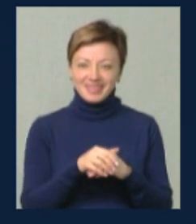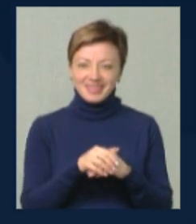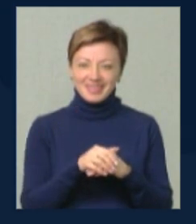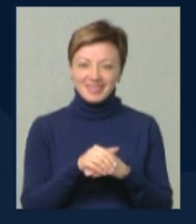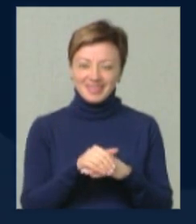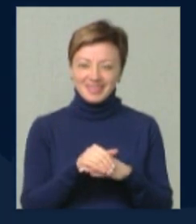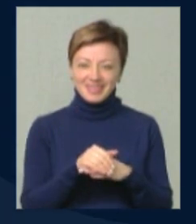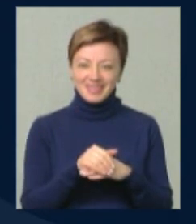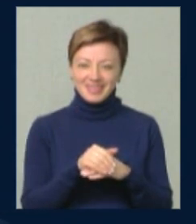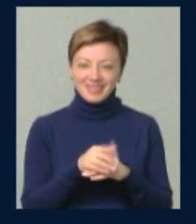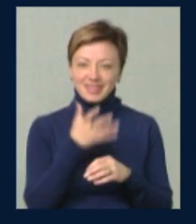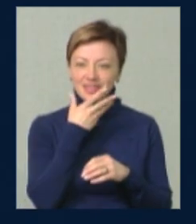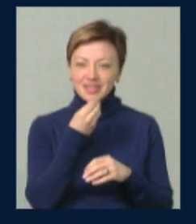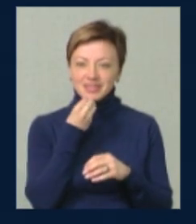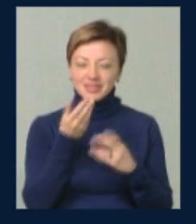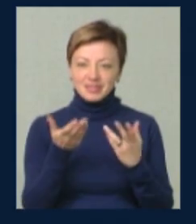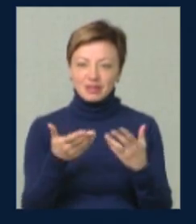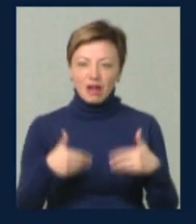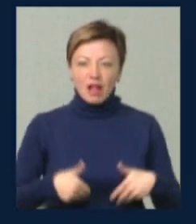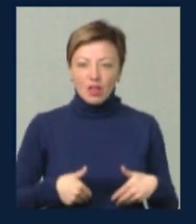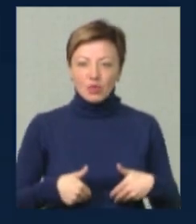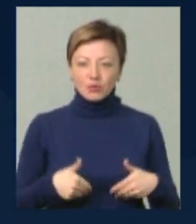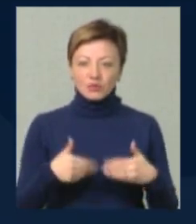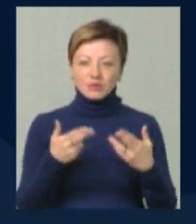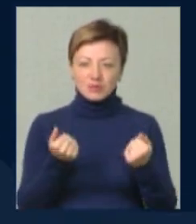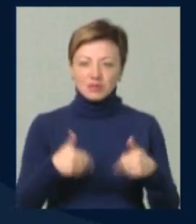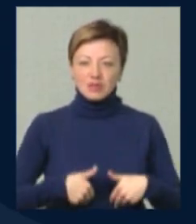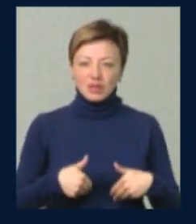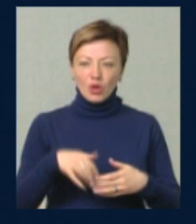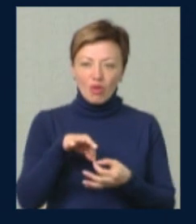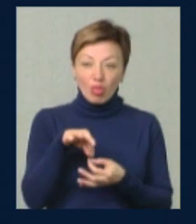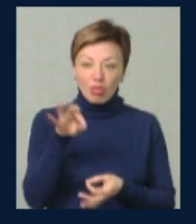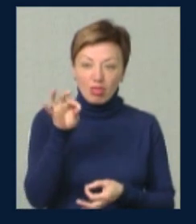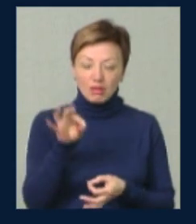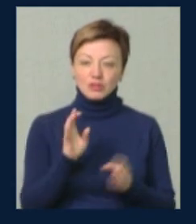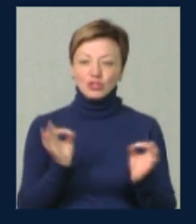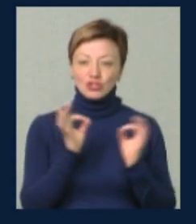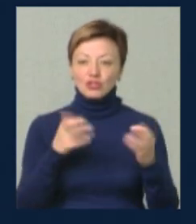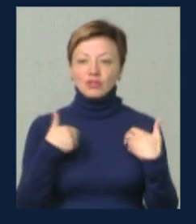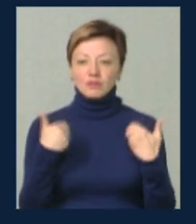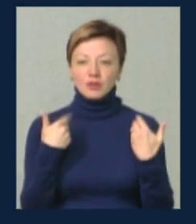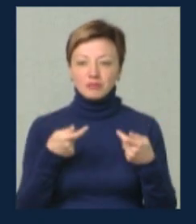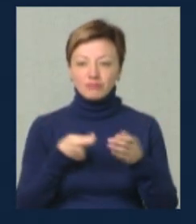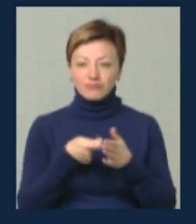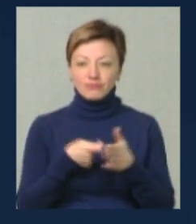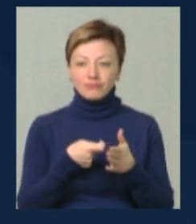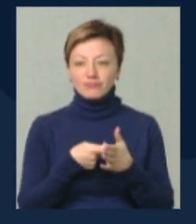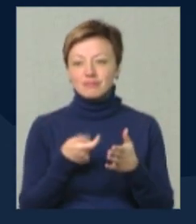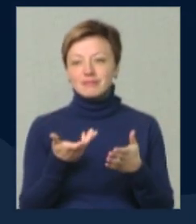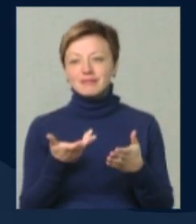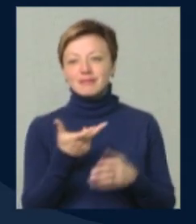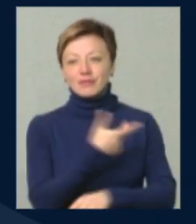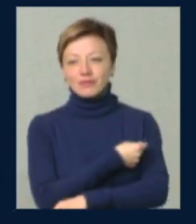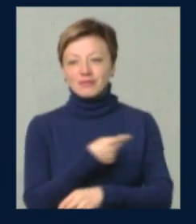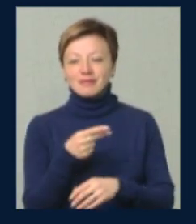Джульбарс. Подивіться, які красуть. Голодний. Голодний, худий, ну нічого, зараз вітамінчики